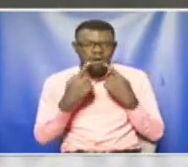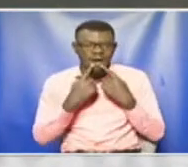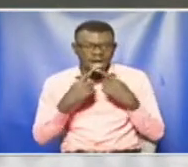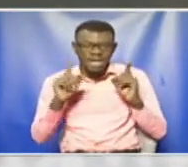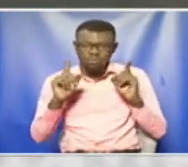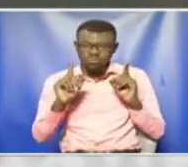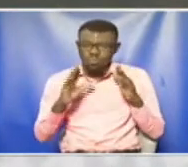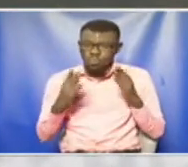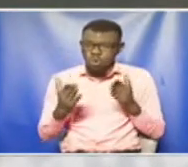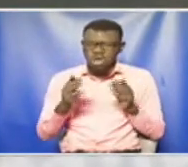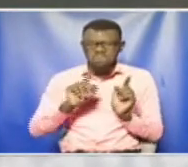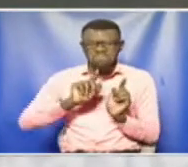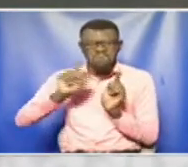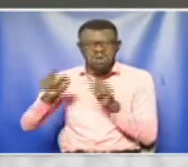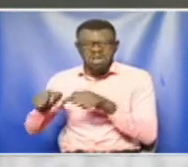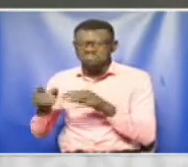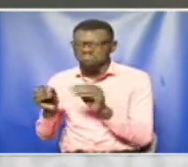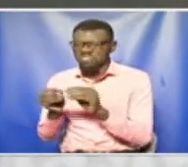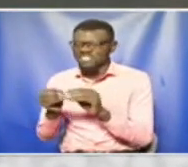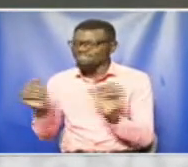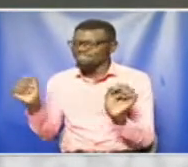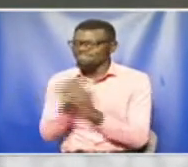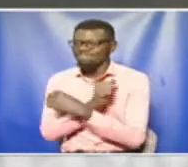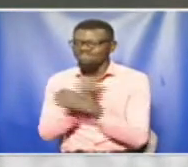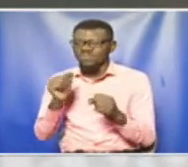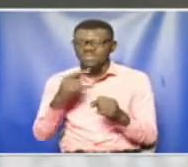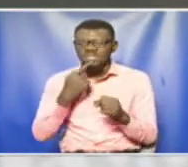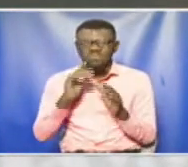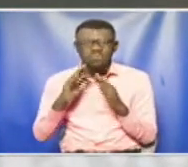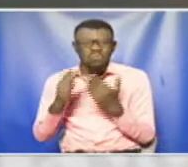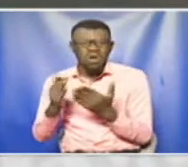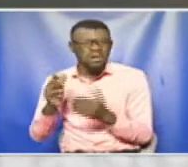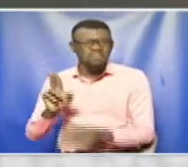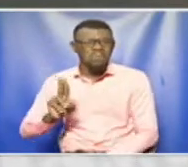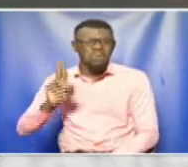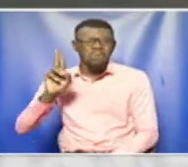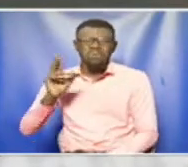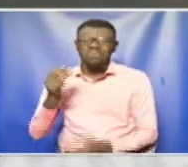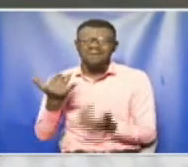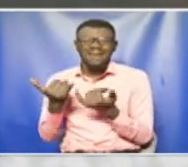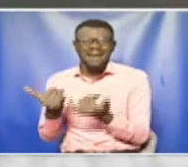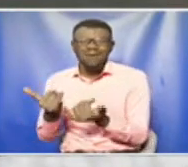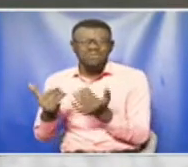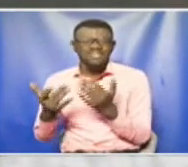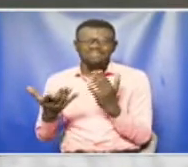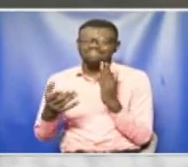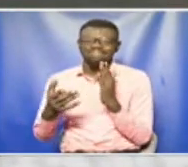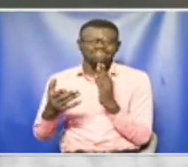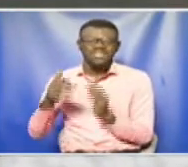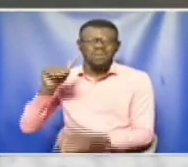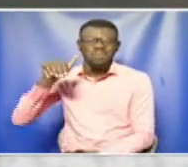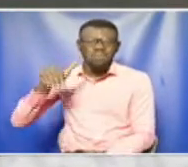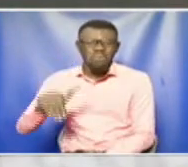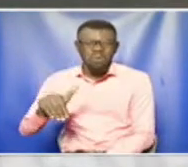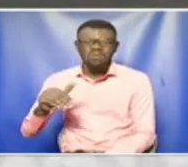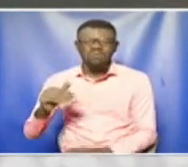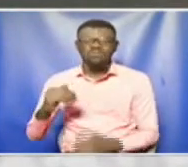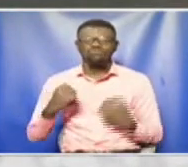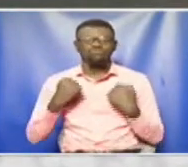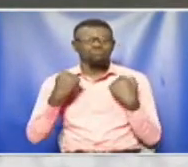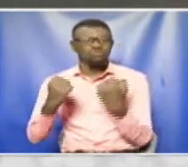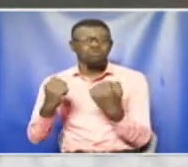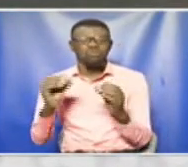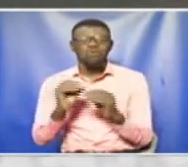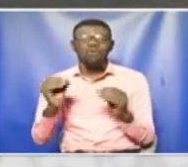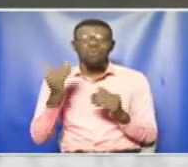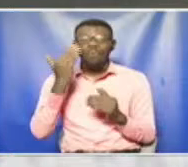kususia mkutano huo huo, wakidai kwamba Rais Uhuru Kenyatta hana ushawishi mkubwa wa kisiasa, ikizingatiwa kwamba anaondoka mamlakani